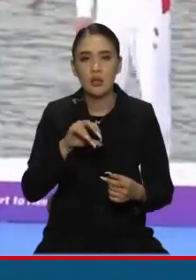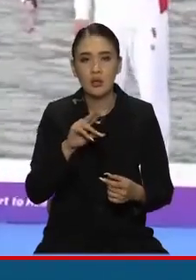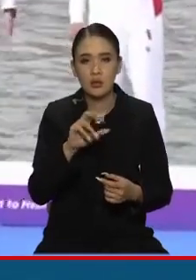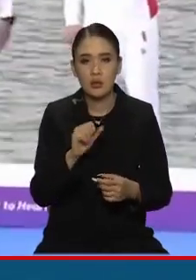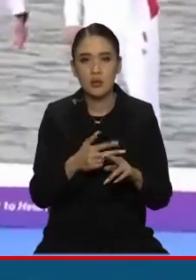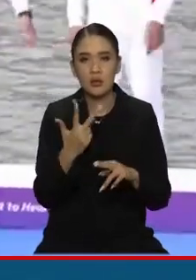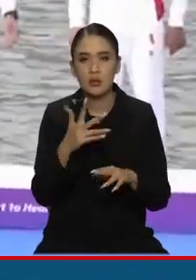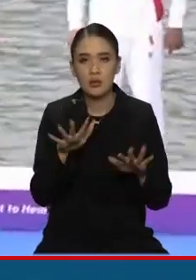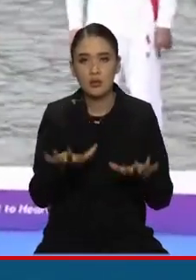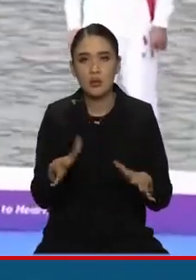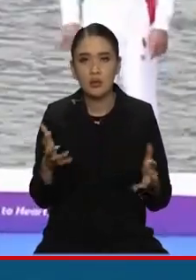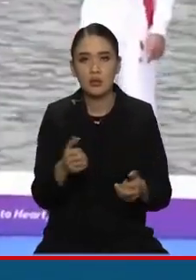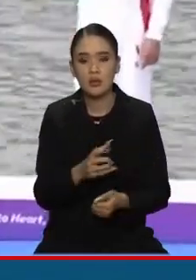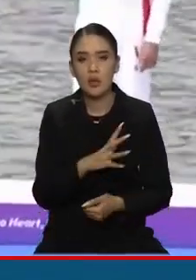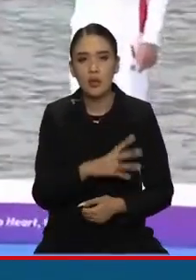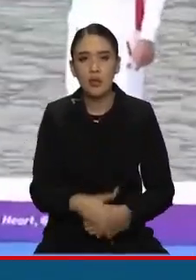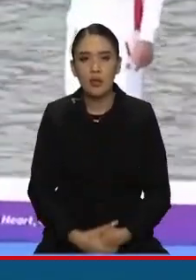алды.